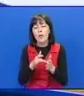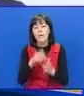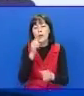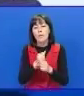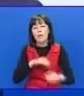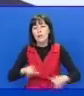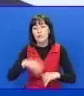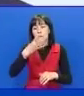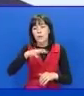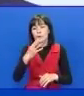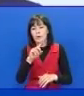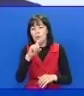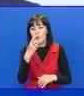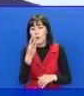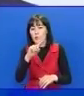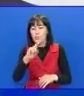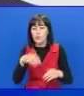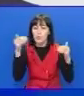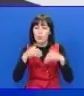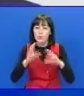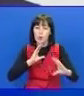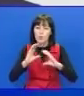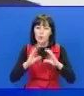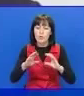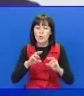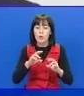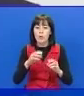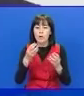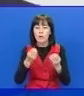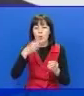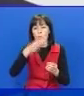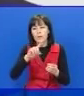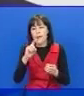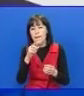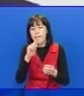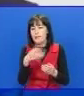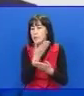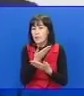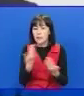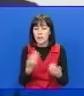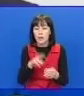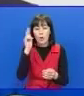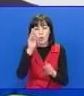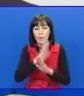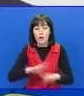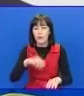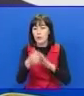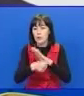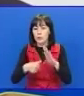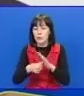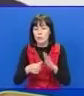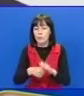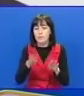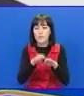қылмыстардың 44,3% колледждер мен жоғары оқу орындарының студенттері, 31% еш жерде оқымайтын және жұмыс істемейтін кабинетке